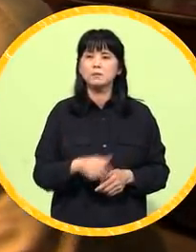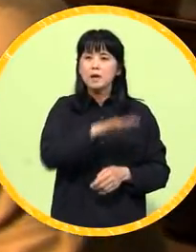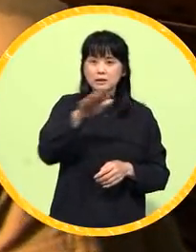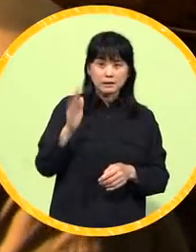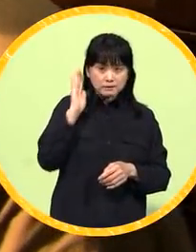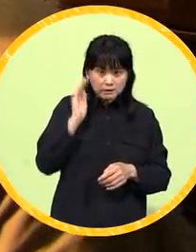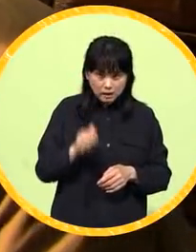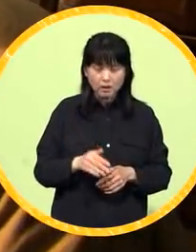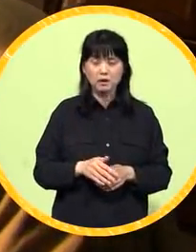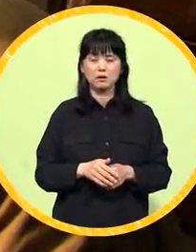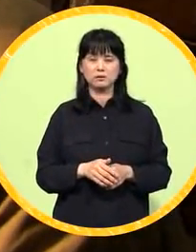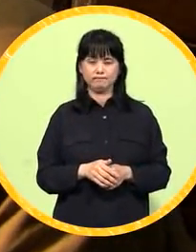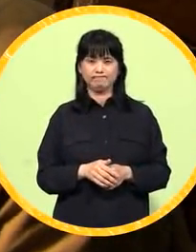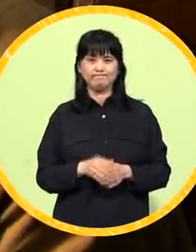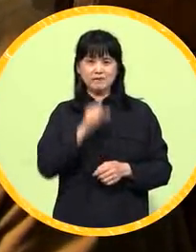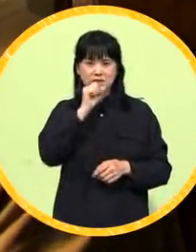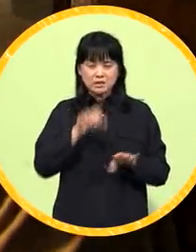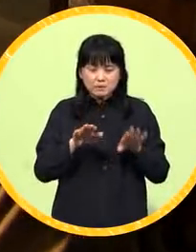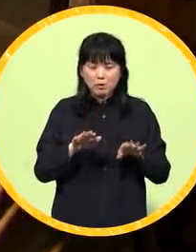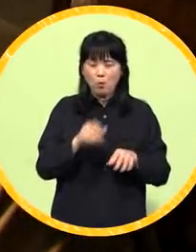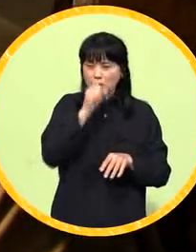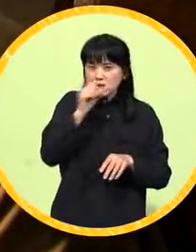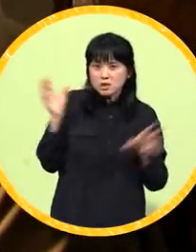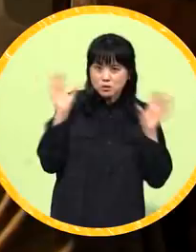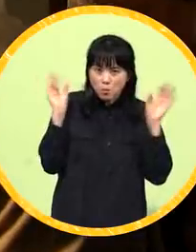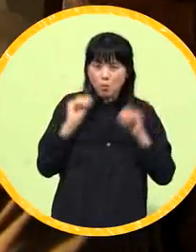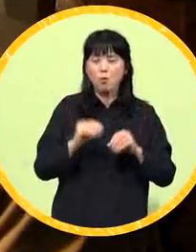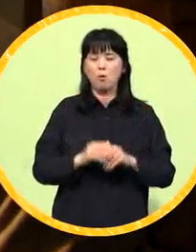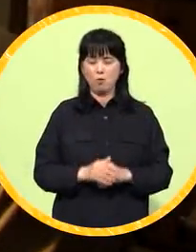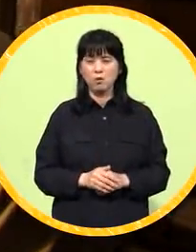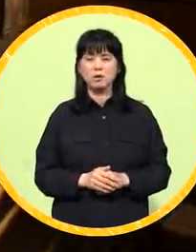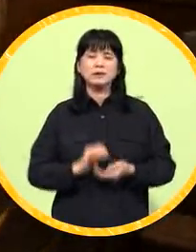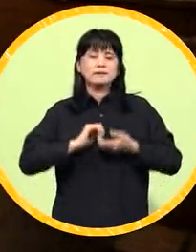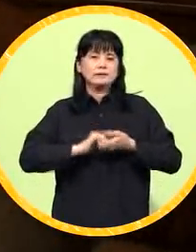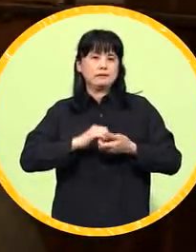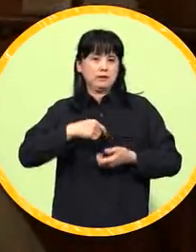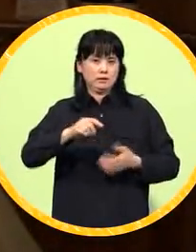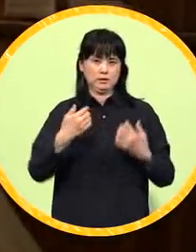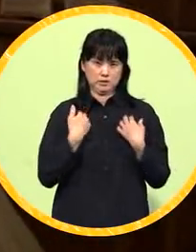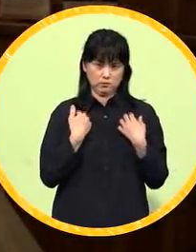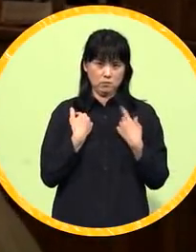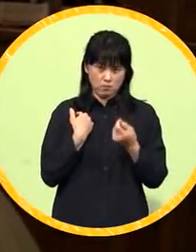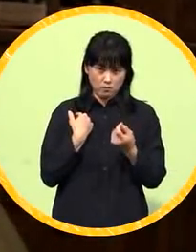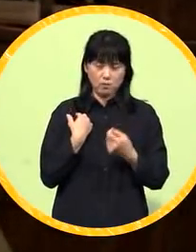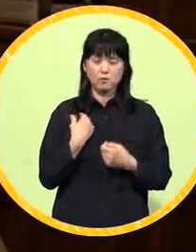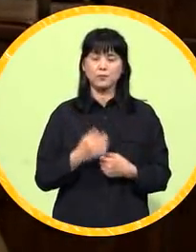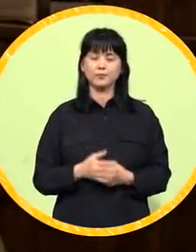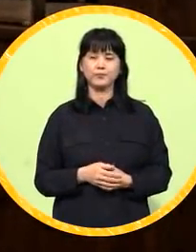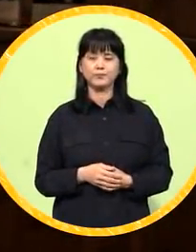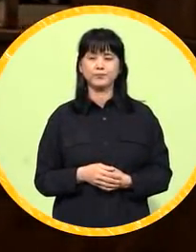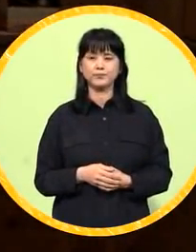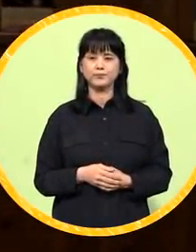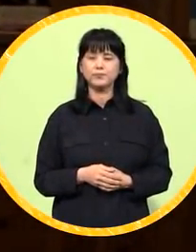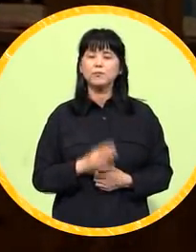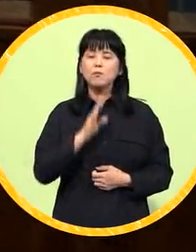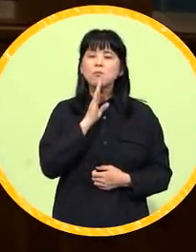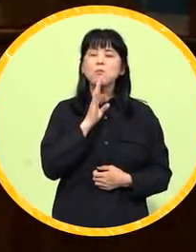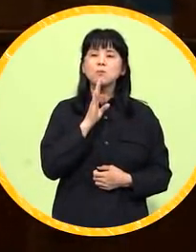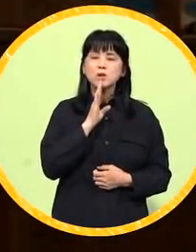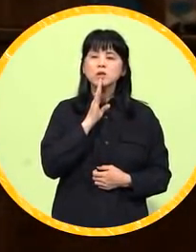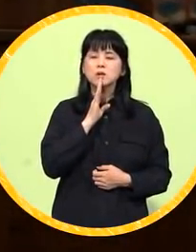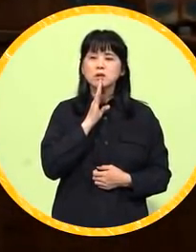さん聞きました今のすごくいい情報ですよ聞き絶対ですし課題ですね本当に